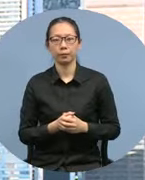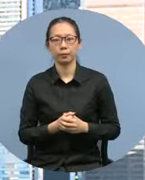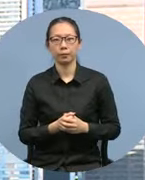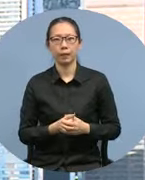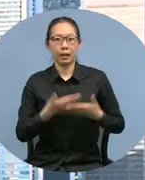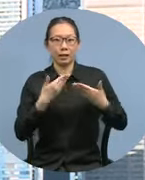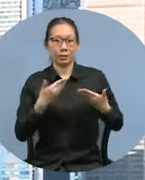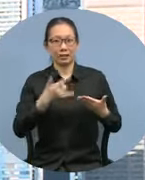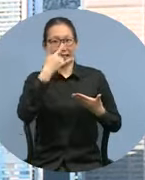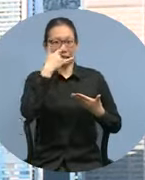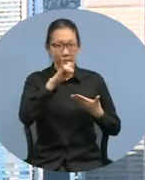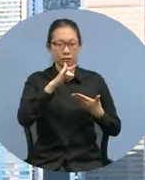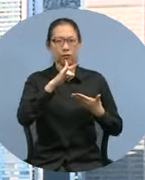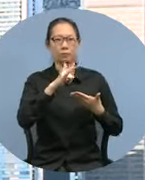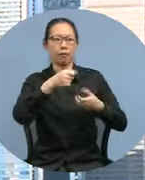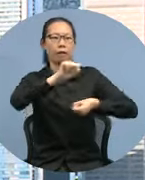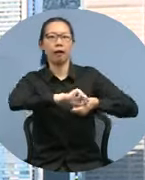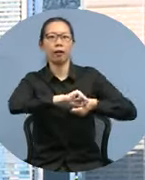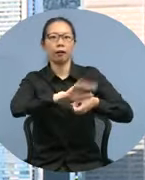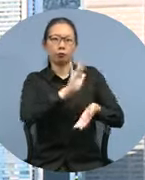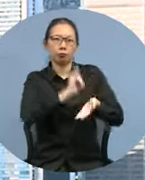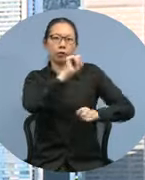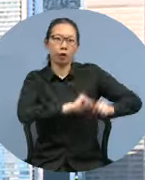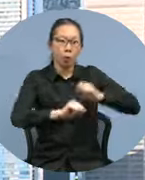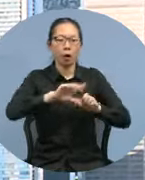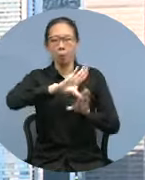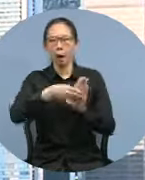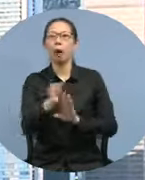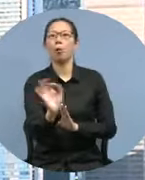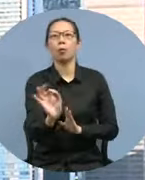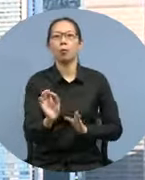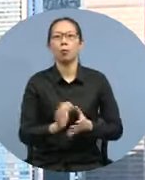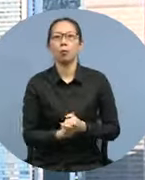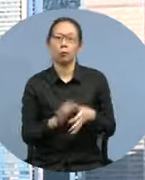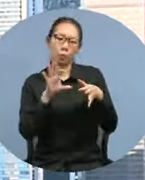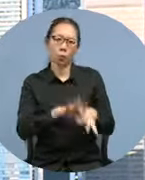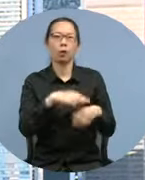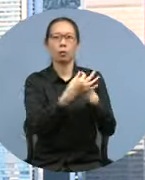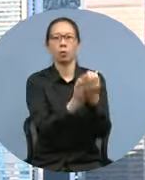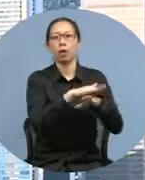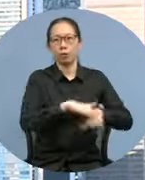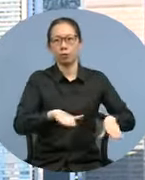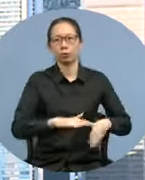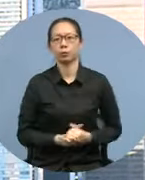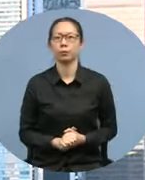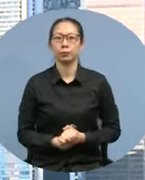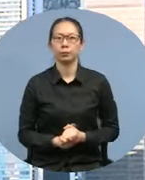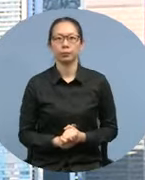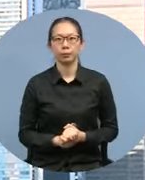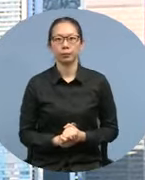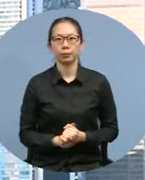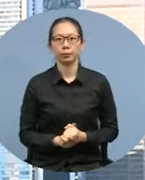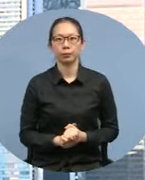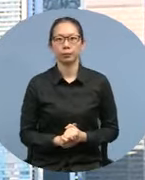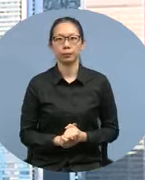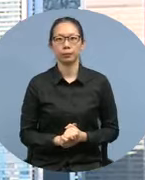了今次新增的違法的行為，涉及國家安全，所以要將那些即慣常